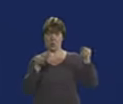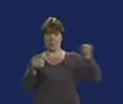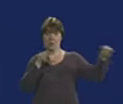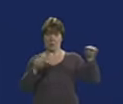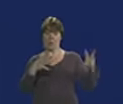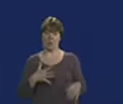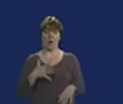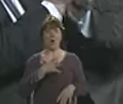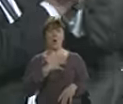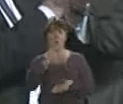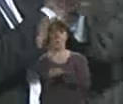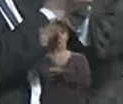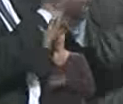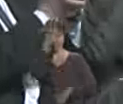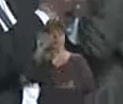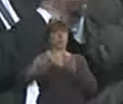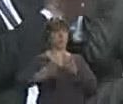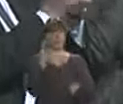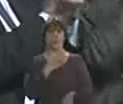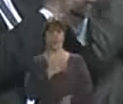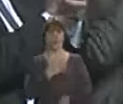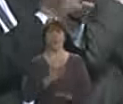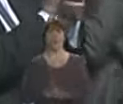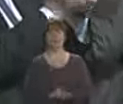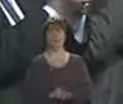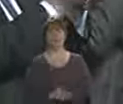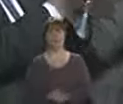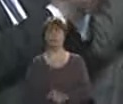moi, c'est le drapeau français.